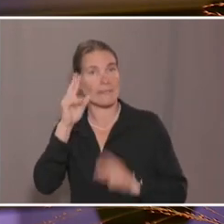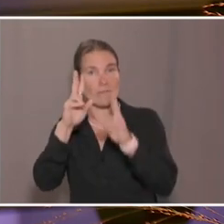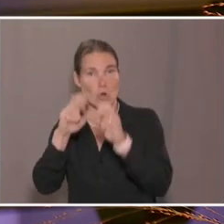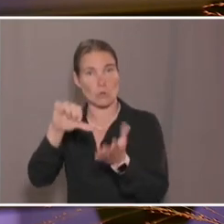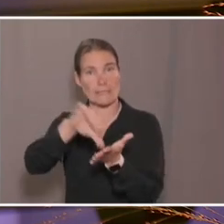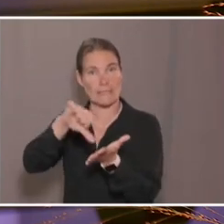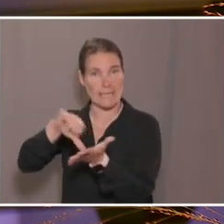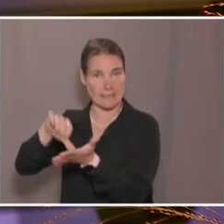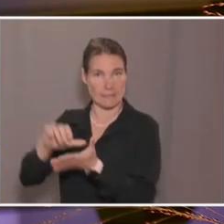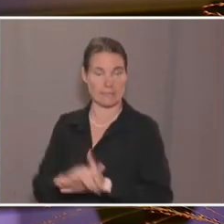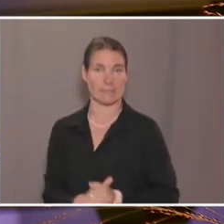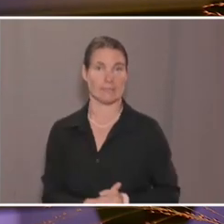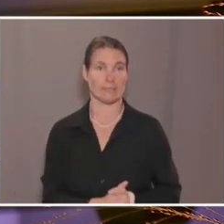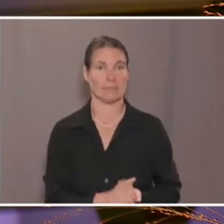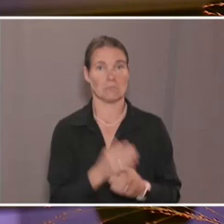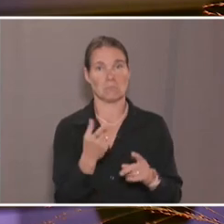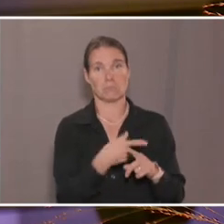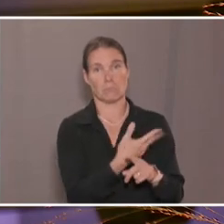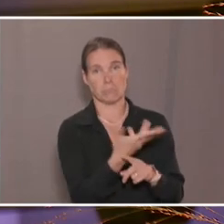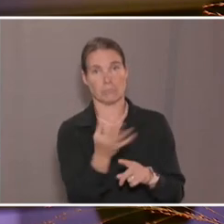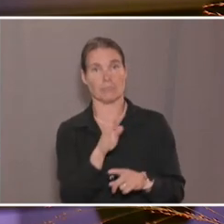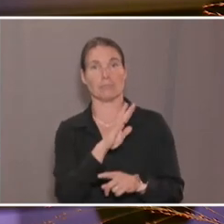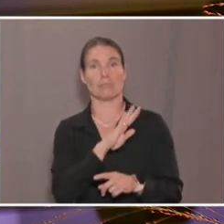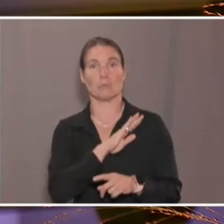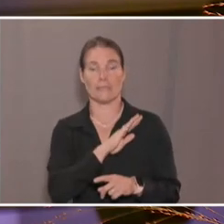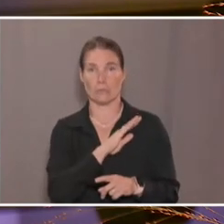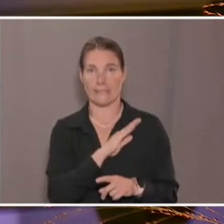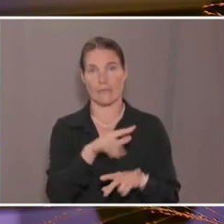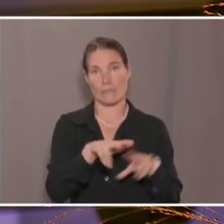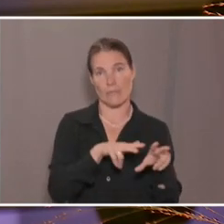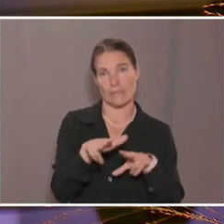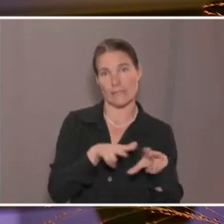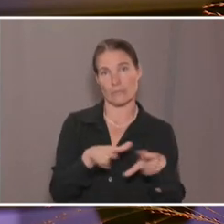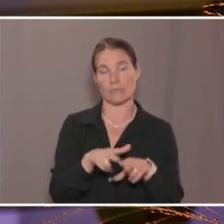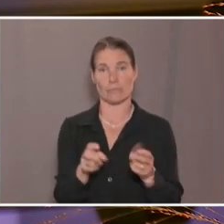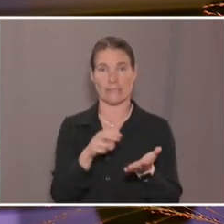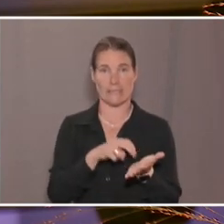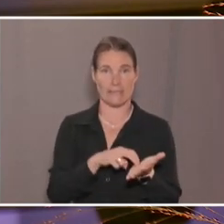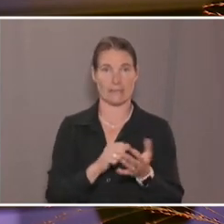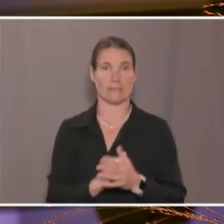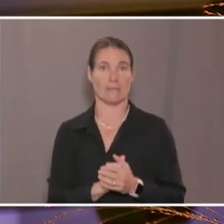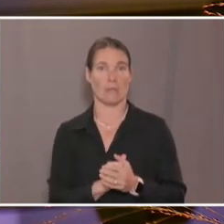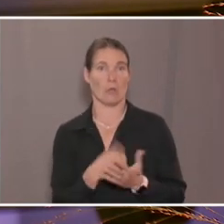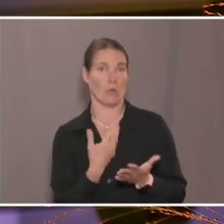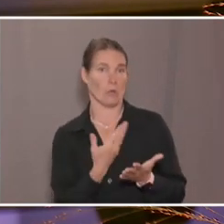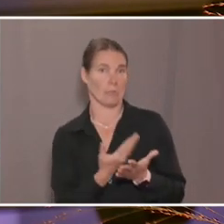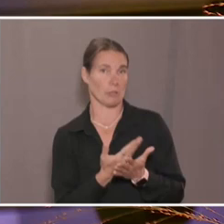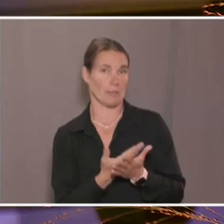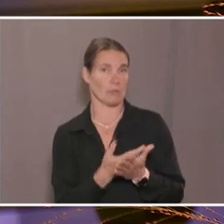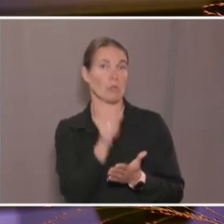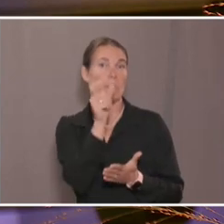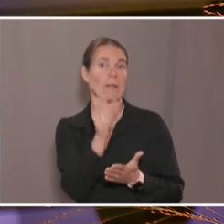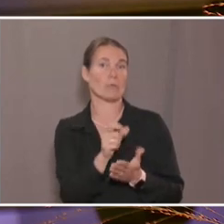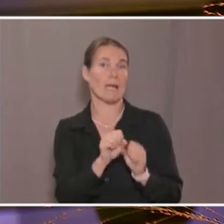Forschungszentren. Ein Dutzend Kolleginnen und Kollegen sind unter uns. Die Verwaltung wird vertreten, beispielhaft durch die